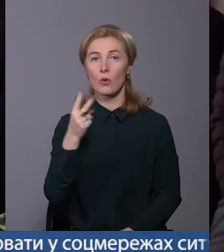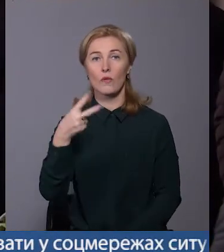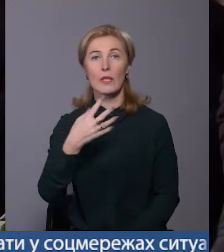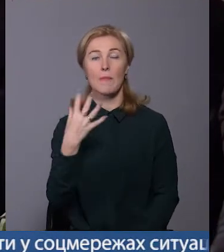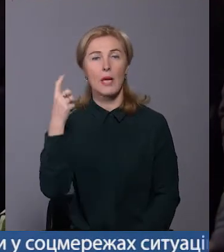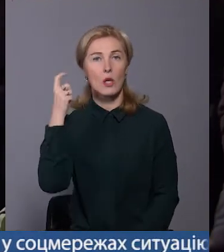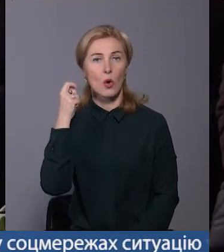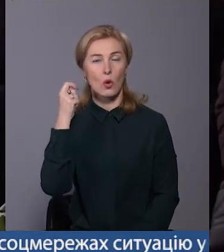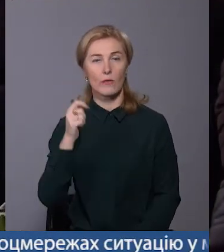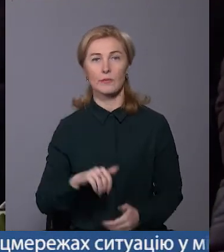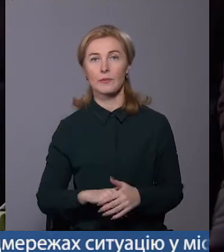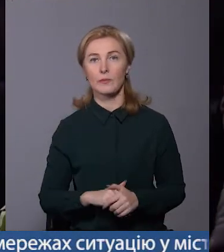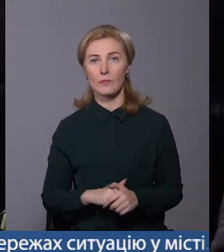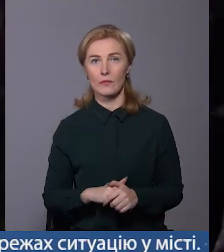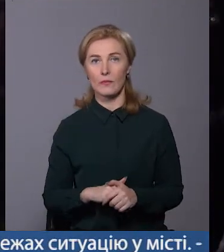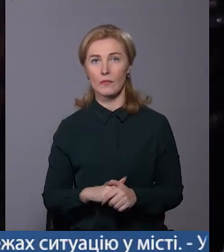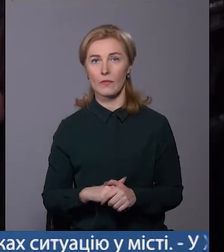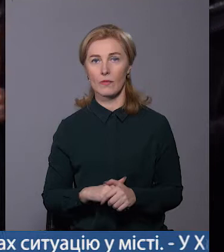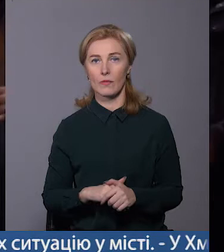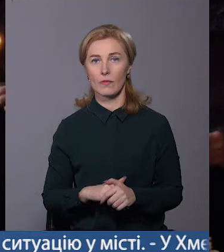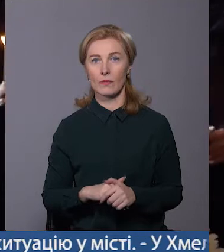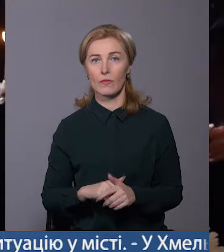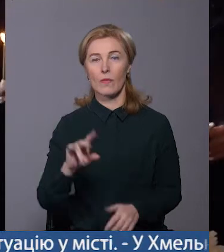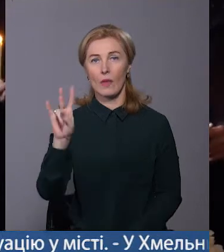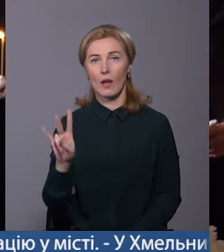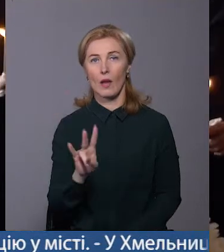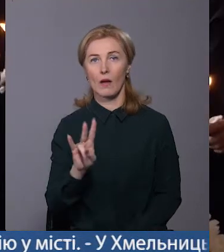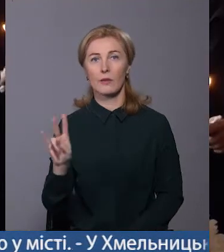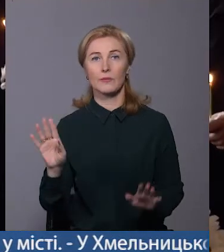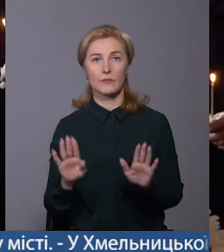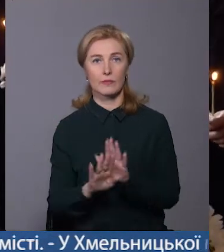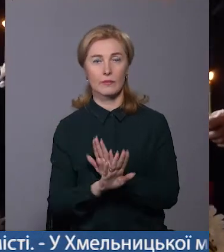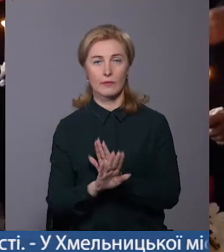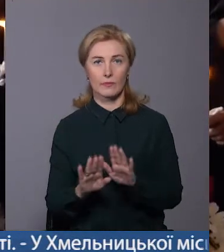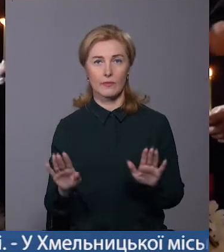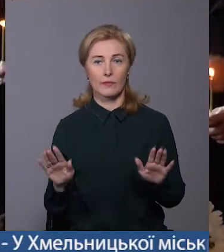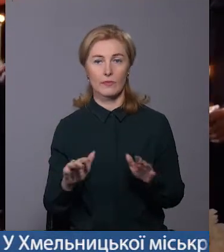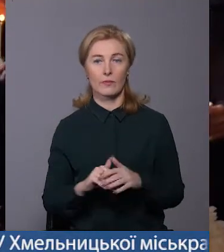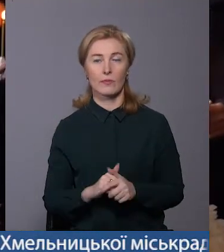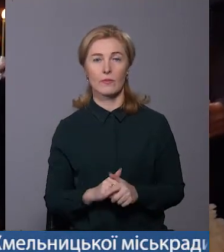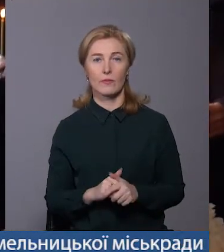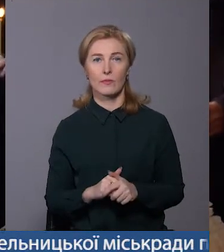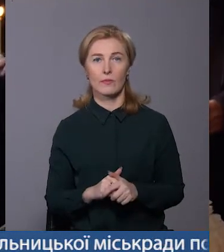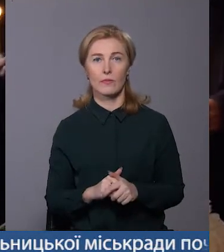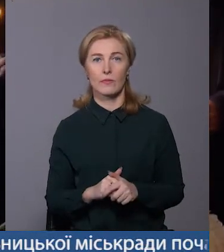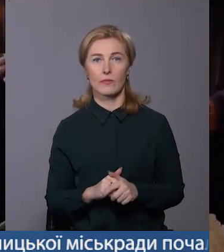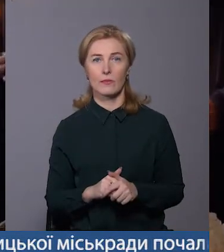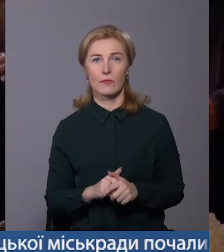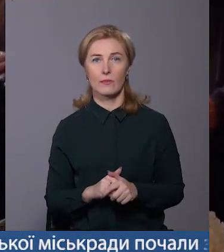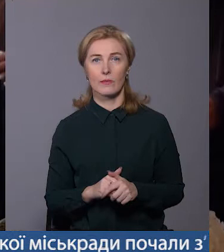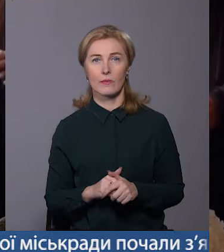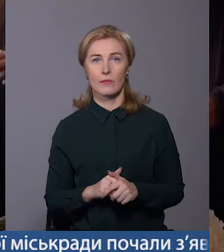25 років. Упокоє, Господи, душу, спочилого раба Твоєго. Упокоє, Господи,